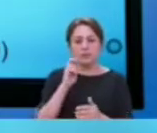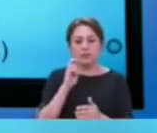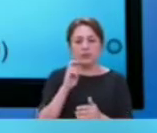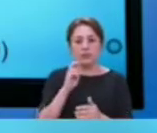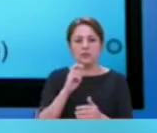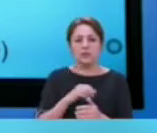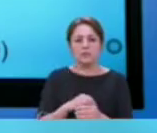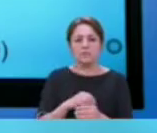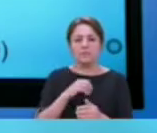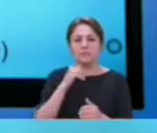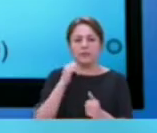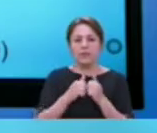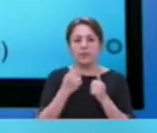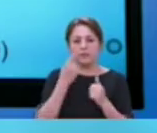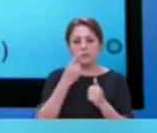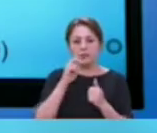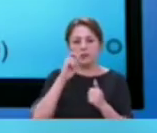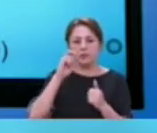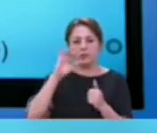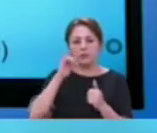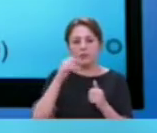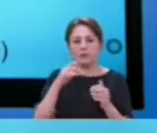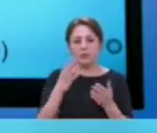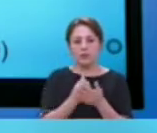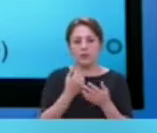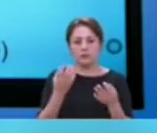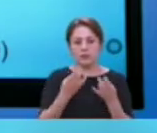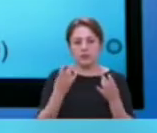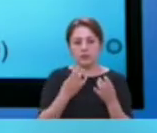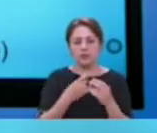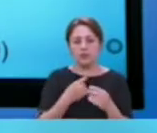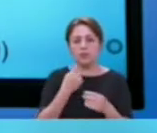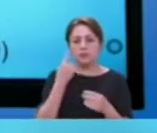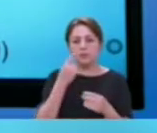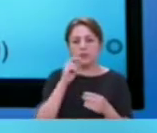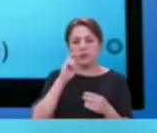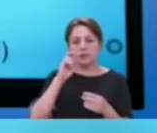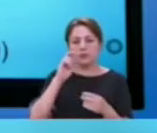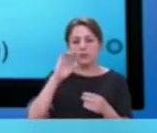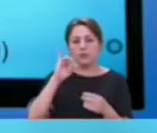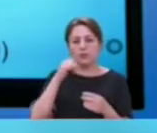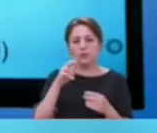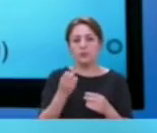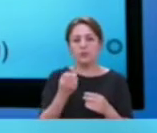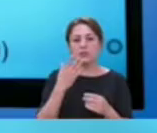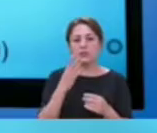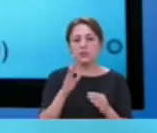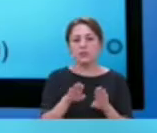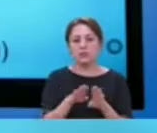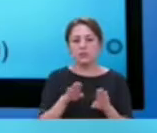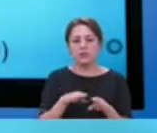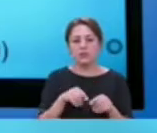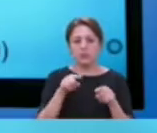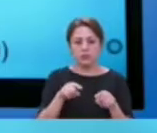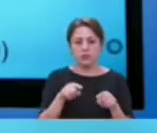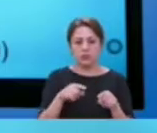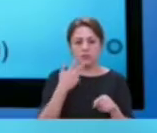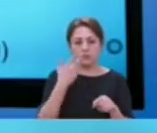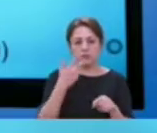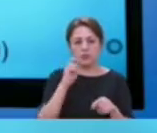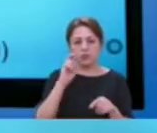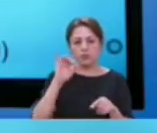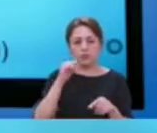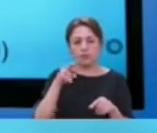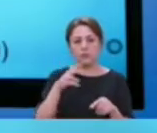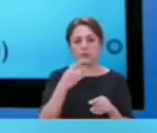B'sida har bir bo'lmasini aniqlab olishimiz kerak. Demak, bitta bo'lmasi nechiga teng? Mana bunda ham 3 ta bo'lmasi